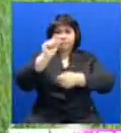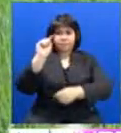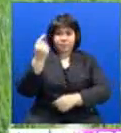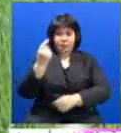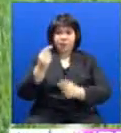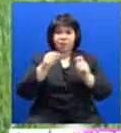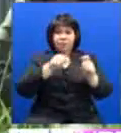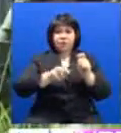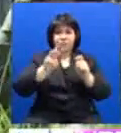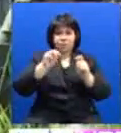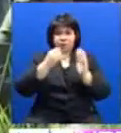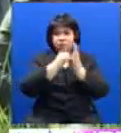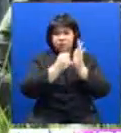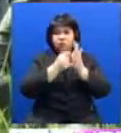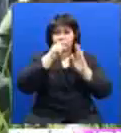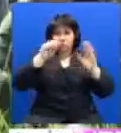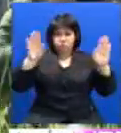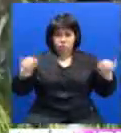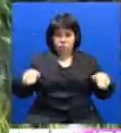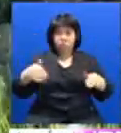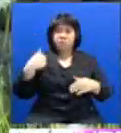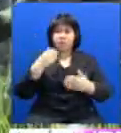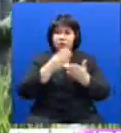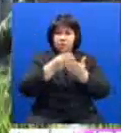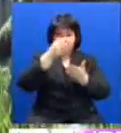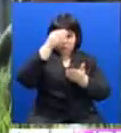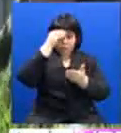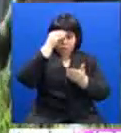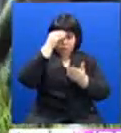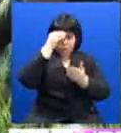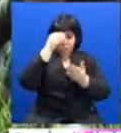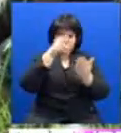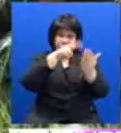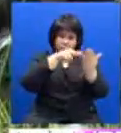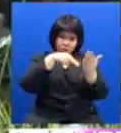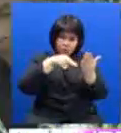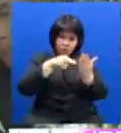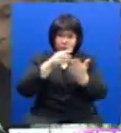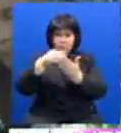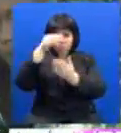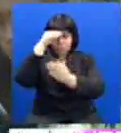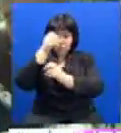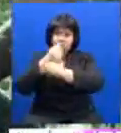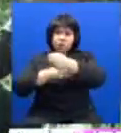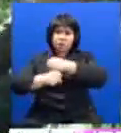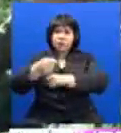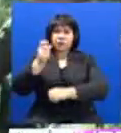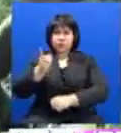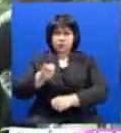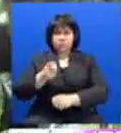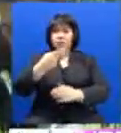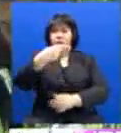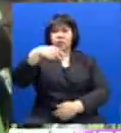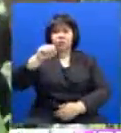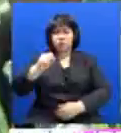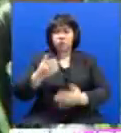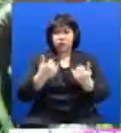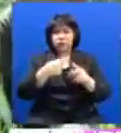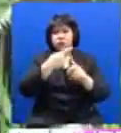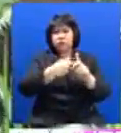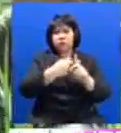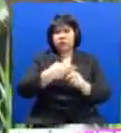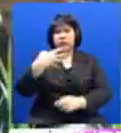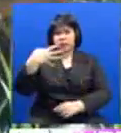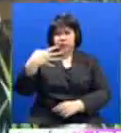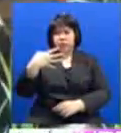องจังหวัดชัยนาทโดยให้เรียนรู้ทั้งภาคทฤษฎีและปฏิบัติอย่างใกล้ชิดซึ่งหลักสูตรดังกล่าวเป็นหลักสูตรระยะ4เดือน